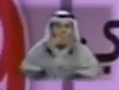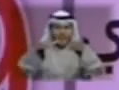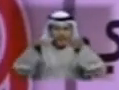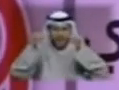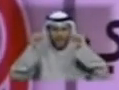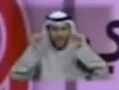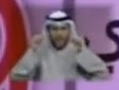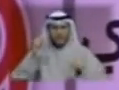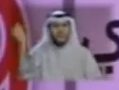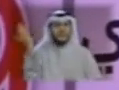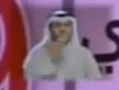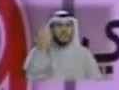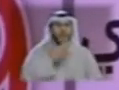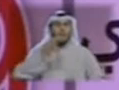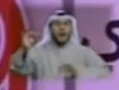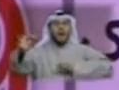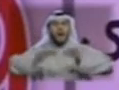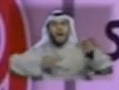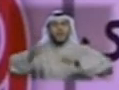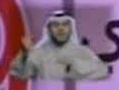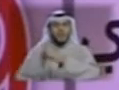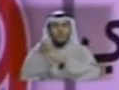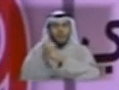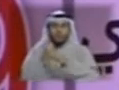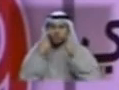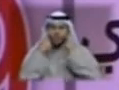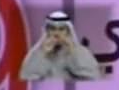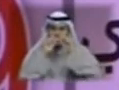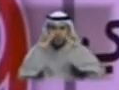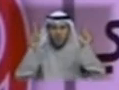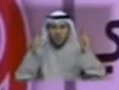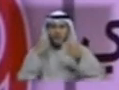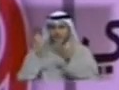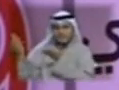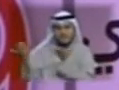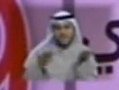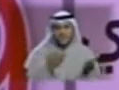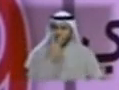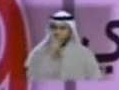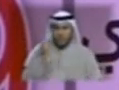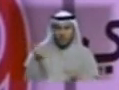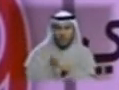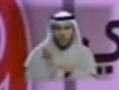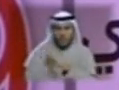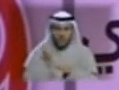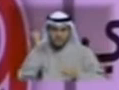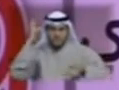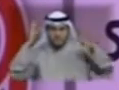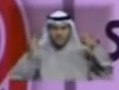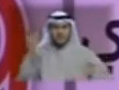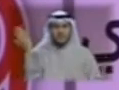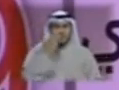يقدمون مشاريعهم الهندسية اللي اشتغلوا عليها خلال الفصل الدراسي. طبعا جميع الأقسام